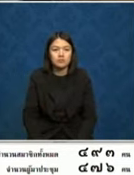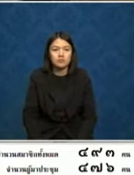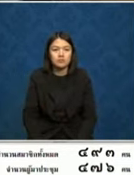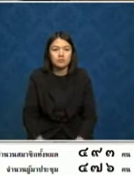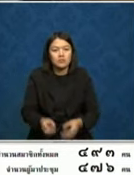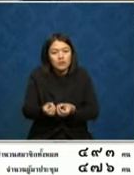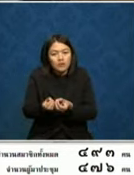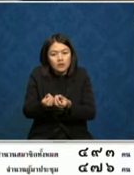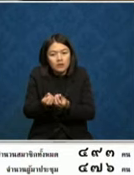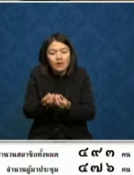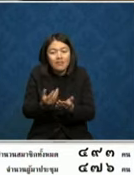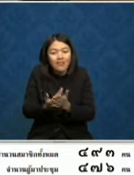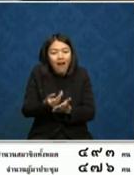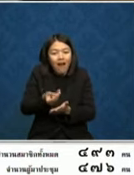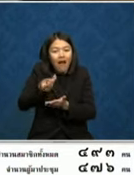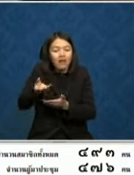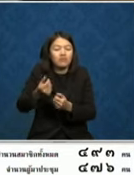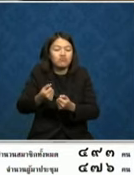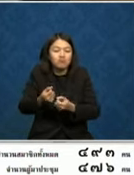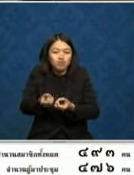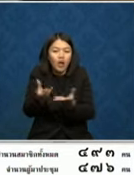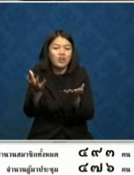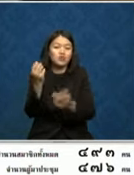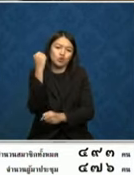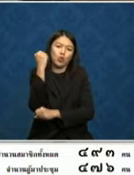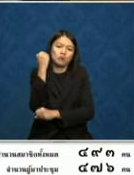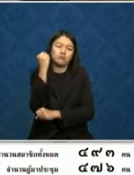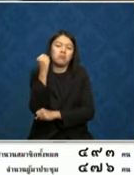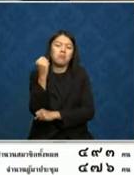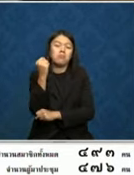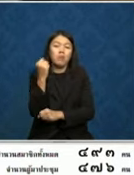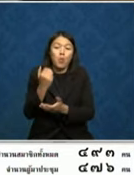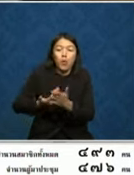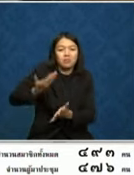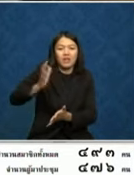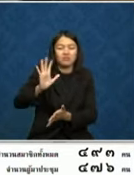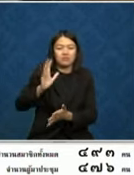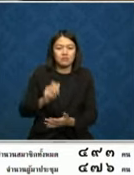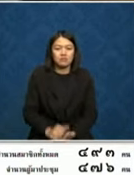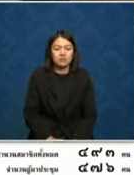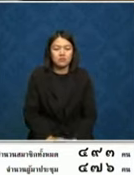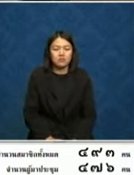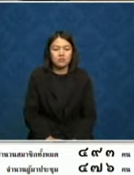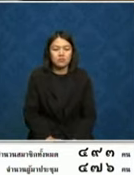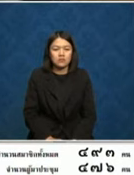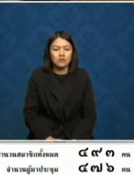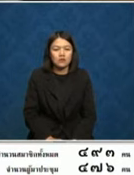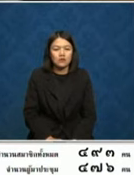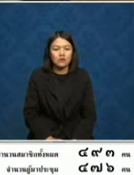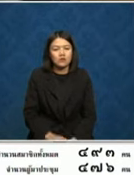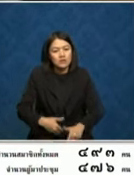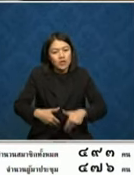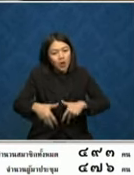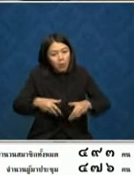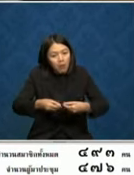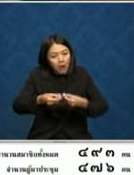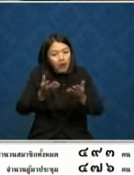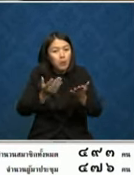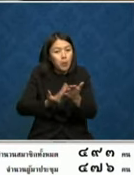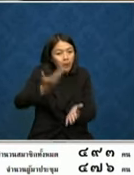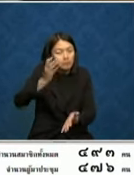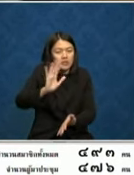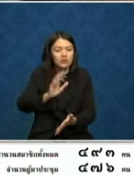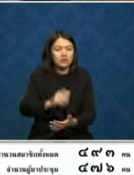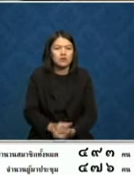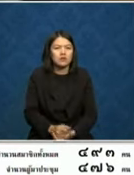ล้วไม่ได้หายจนนะครับแจกแล้วไม่ได้เพิ่มขีดความสามารถในการแข่งขันนะครับแจกแล้วไม่ได้ทำให้สังคมดีขึ้นนะครับท่านต้องไปท